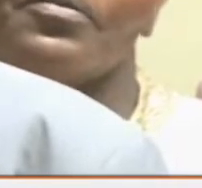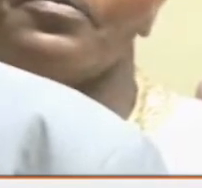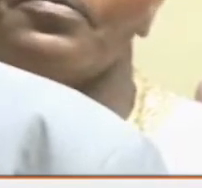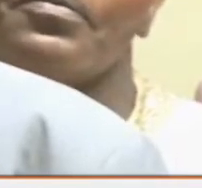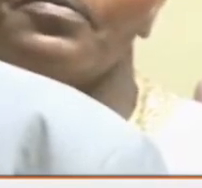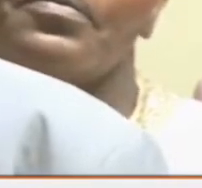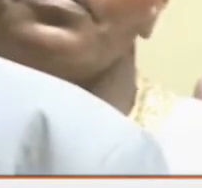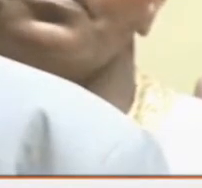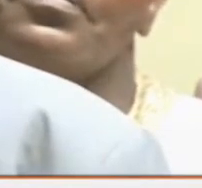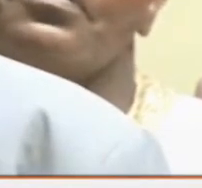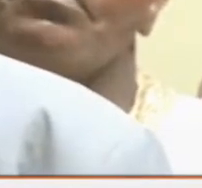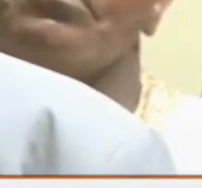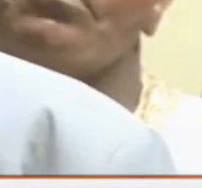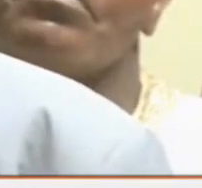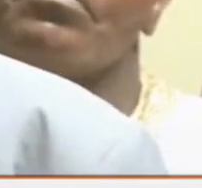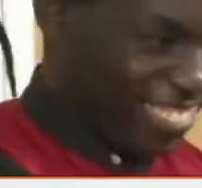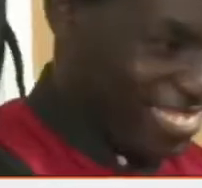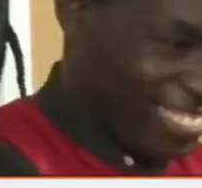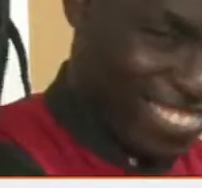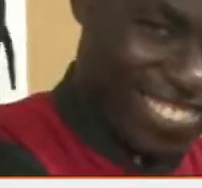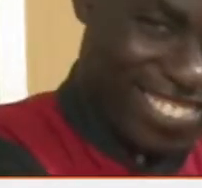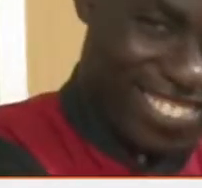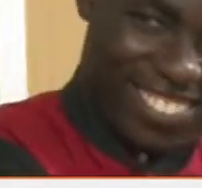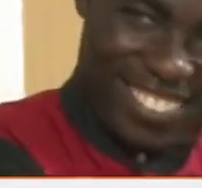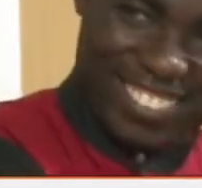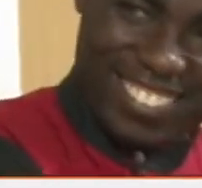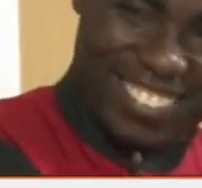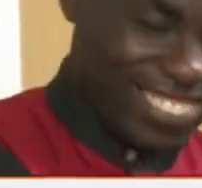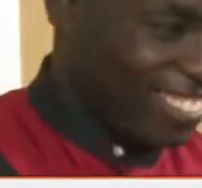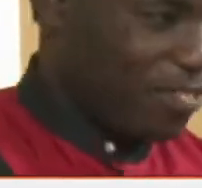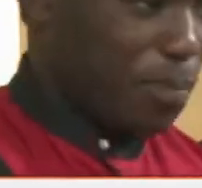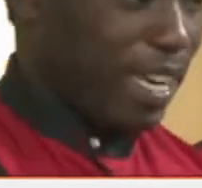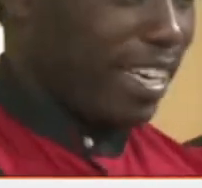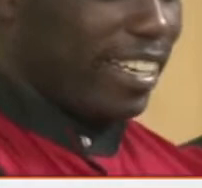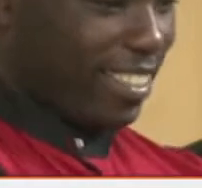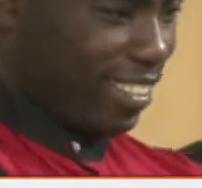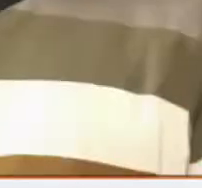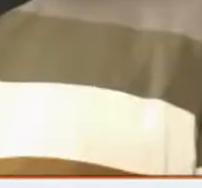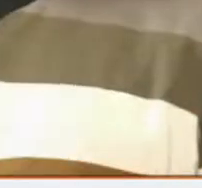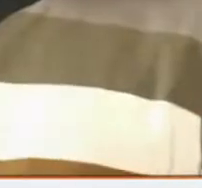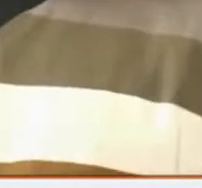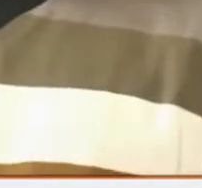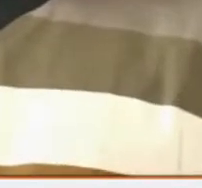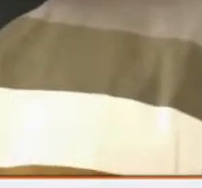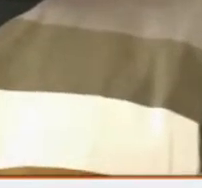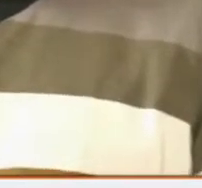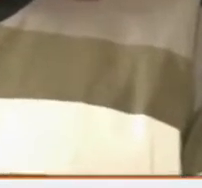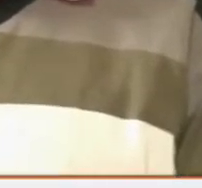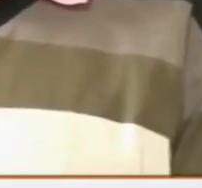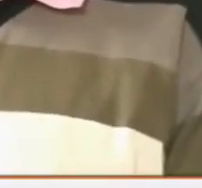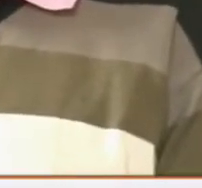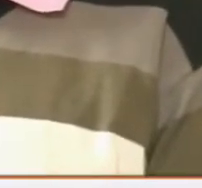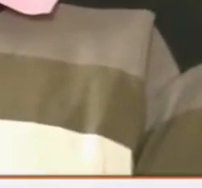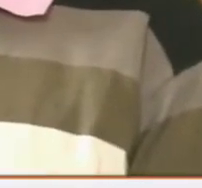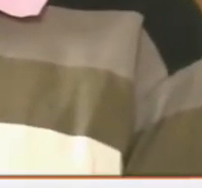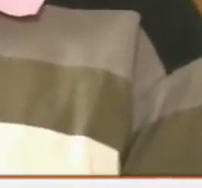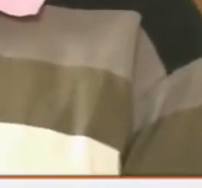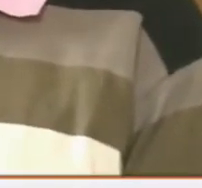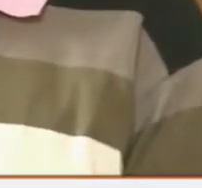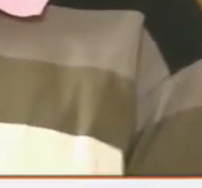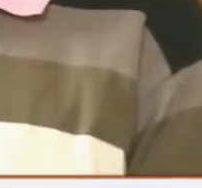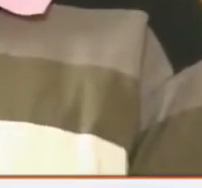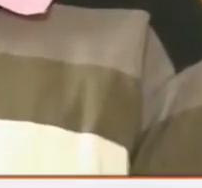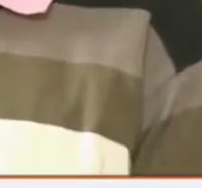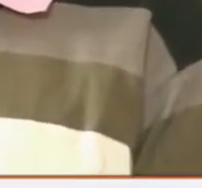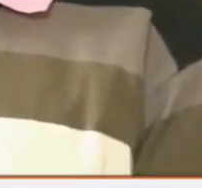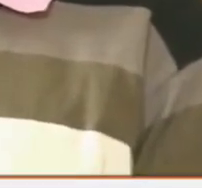mpango wa maandamano ya wanaazimio, na pia chama hicho kimejiondoa kwenye muungano huo kutokana na kile wametaja ni kudhulumiwa kwa